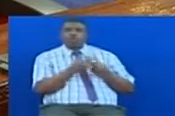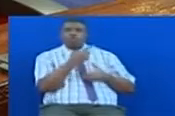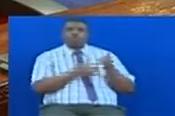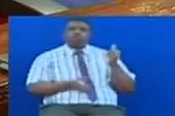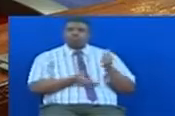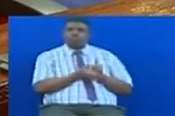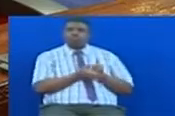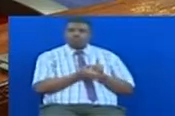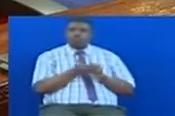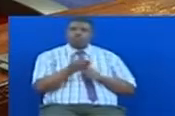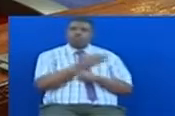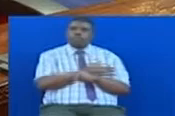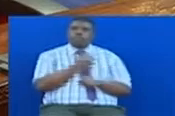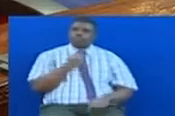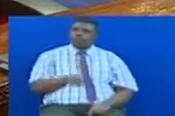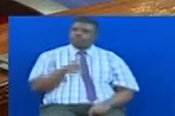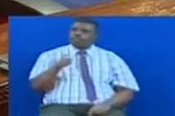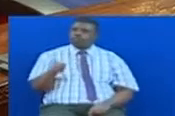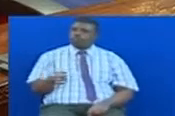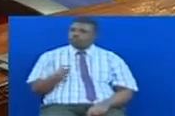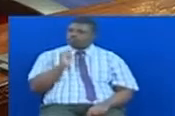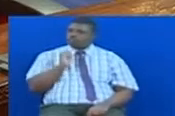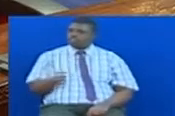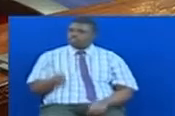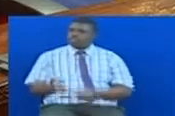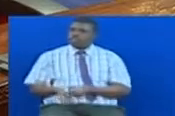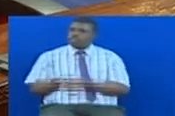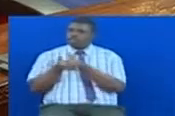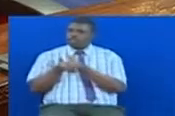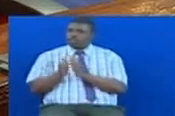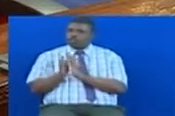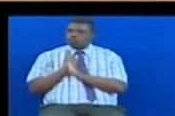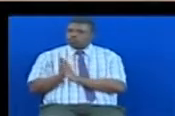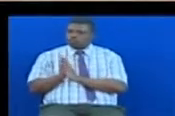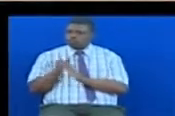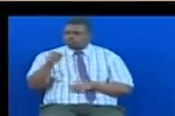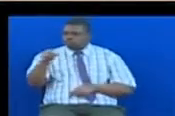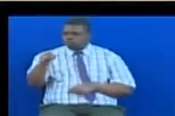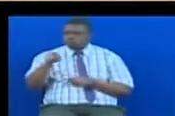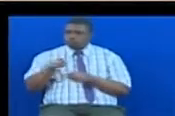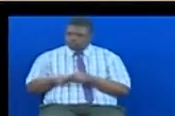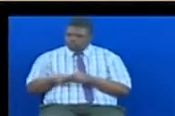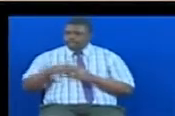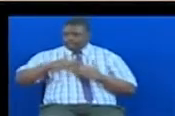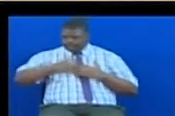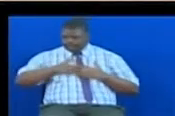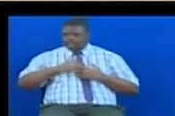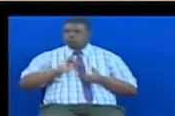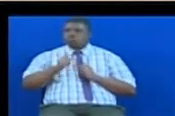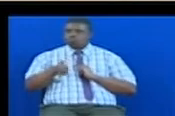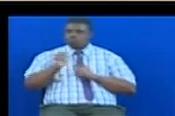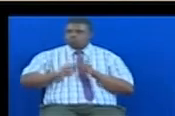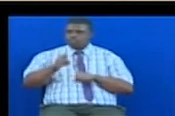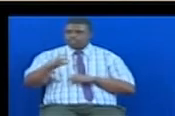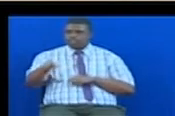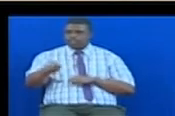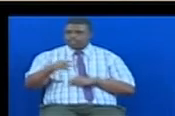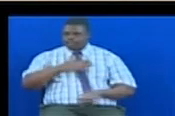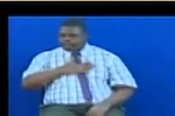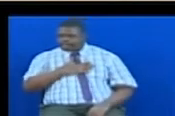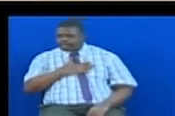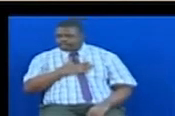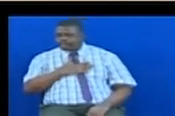Magufuli. Baada ya kusema hayo, Mheshimiwa Naibu Spika, kwa ufupi kabisa nikushukuru tena. Asante kwa kuniruhusu kuchangia hoja hii ya msingi. Asante.